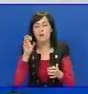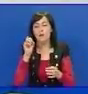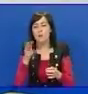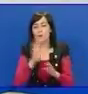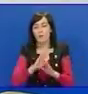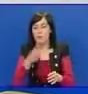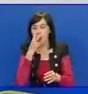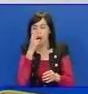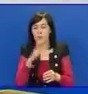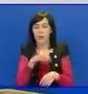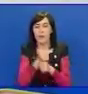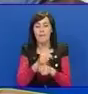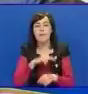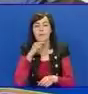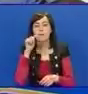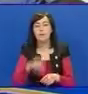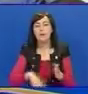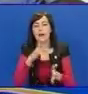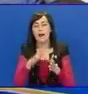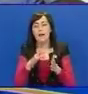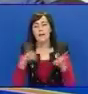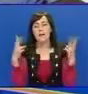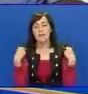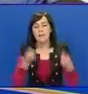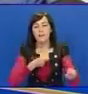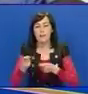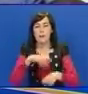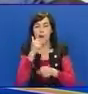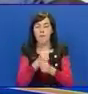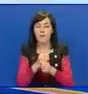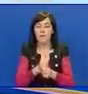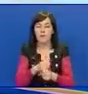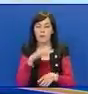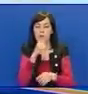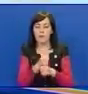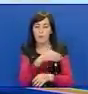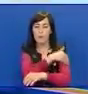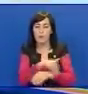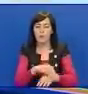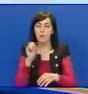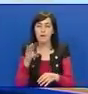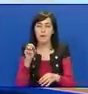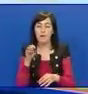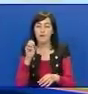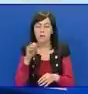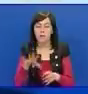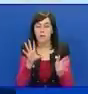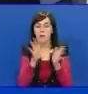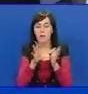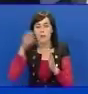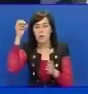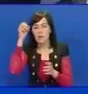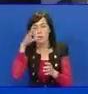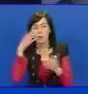өшпеуін қадағалау басты мәселе. Қалалық ішкі істер басқармасының басшылығы маңызды көшелерде орналасқан бағдаршамдарға электр жарығы